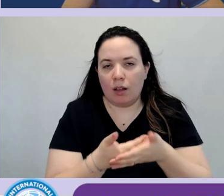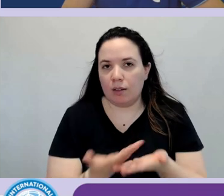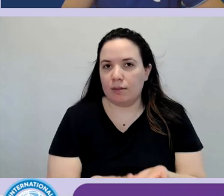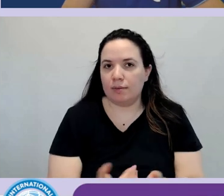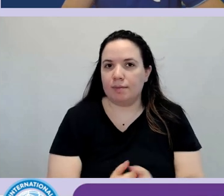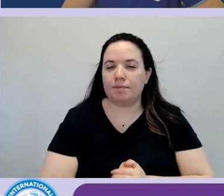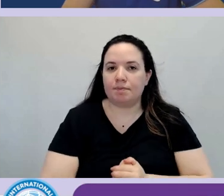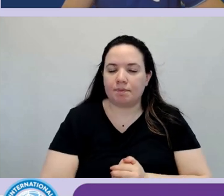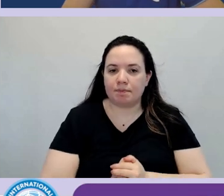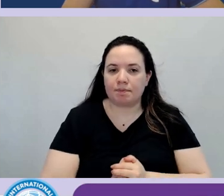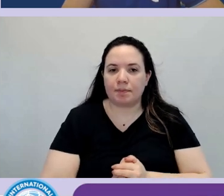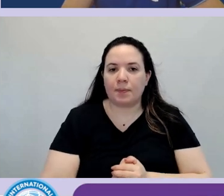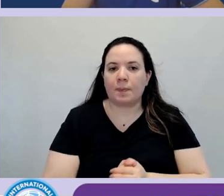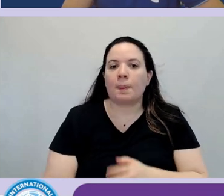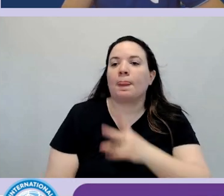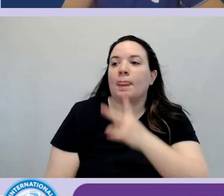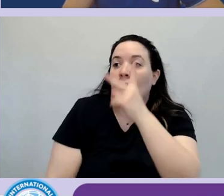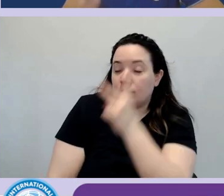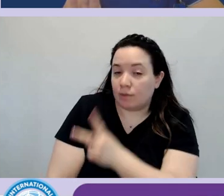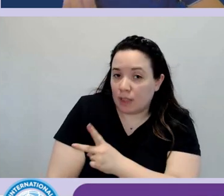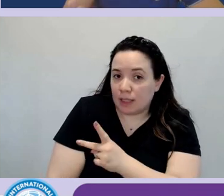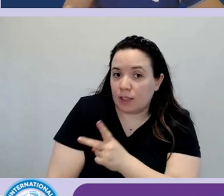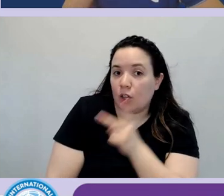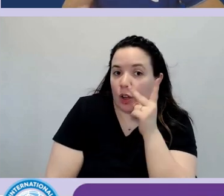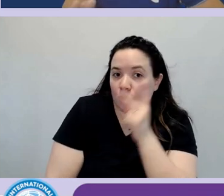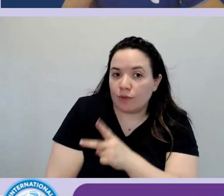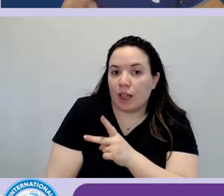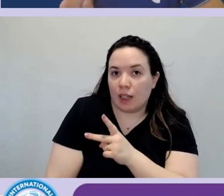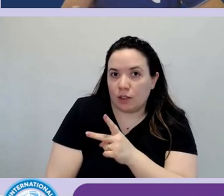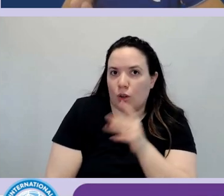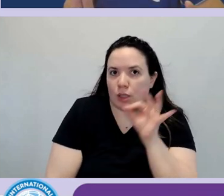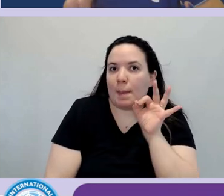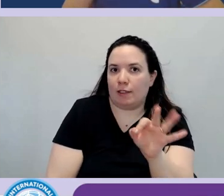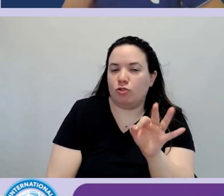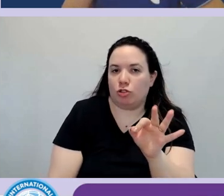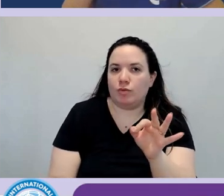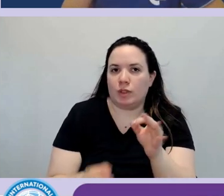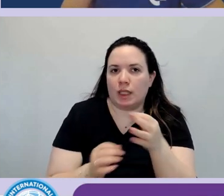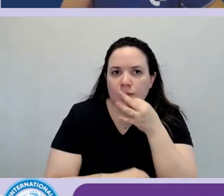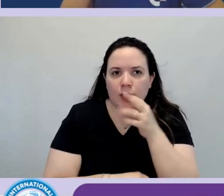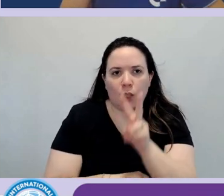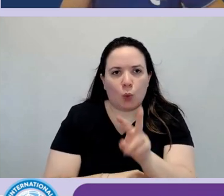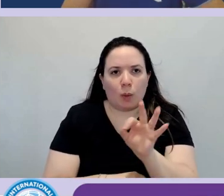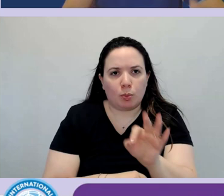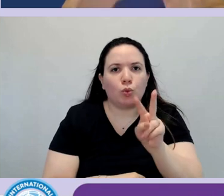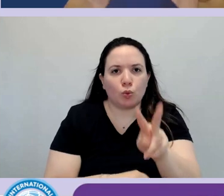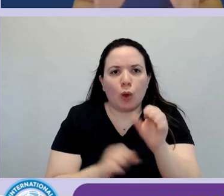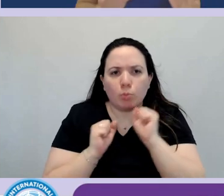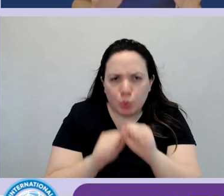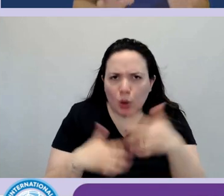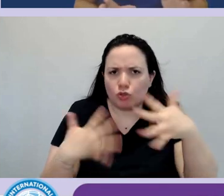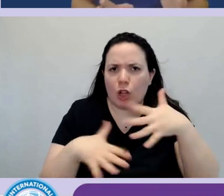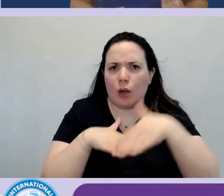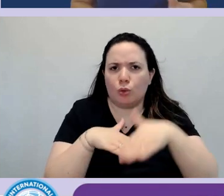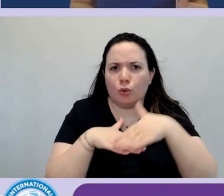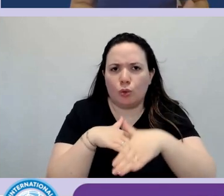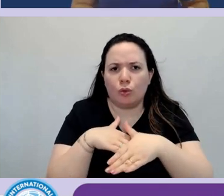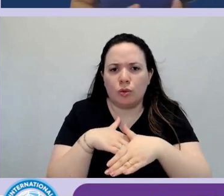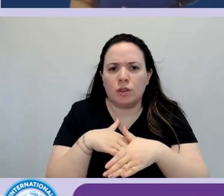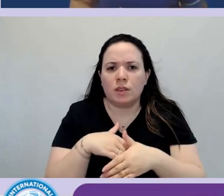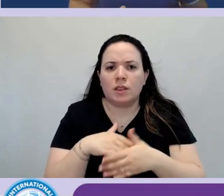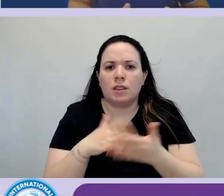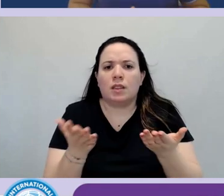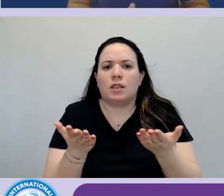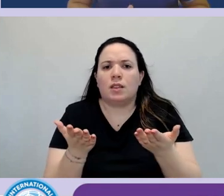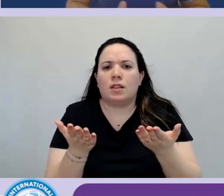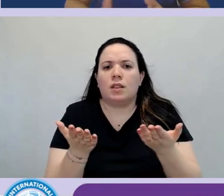normativa anche se sono specifica effettiva Cioè oggi si possono utilizzare è che molti pensano che c'è il vincolo della